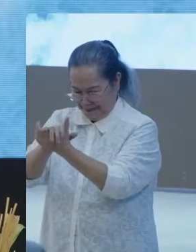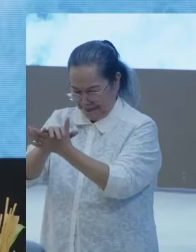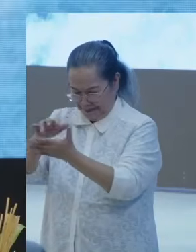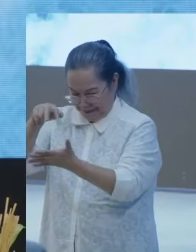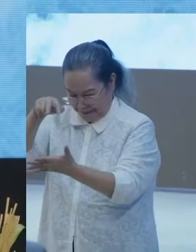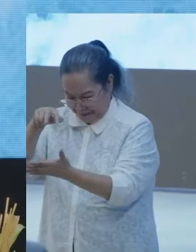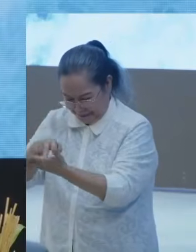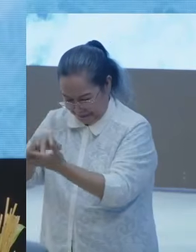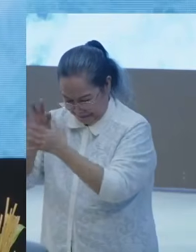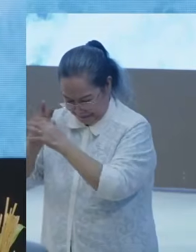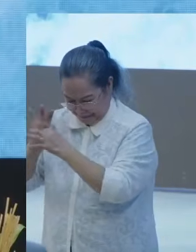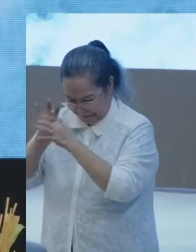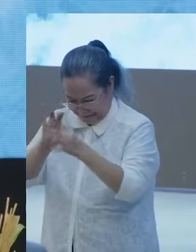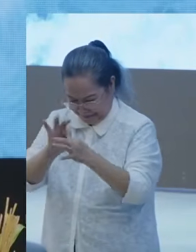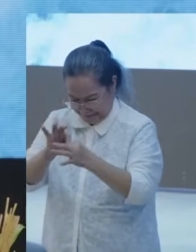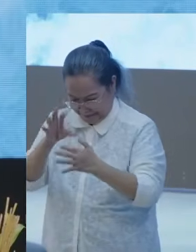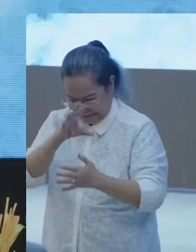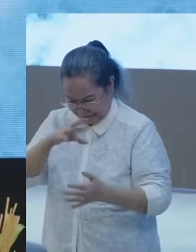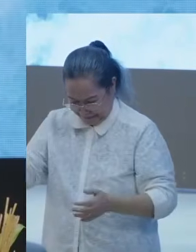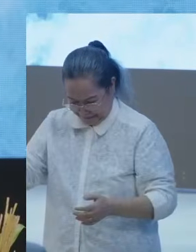manindigan, at